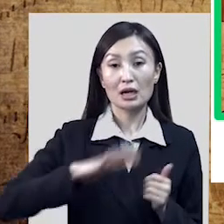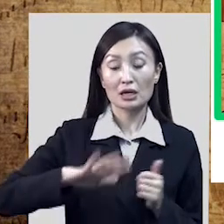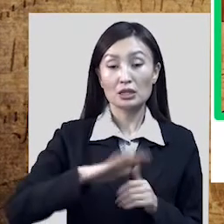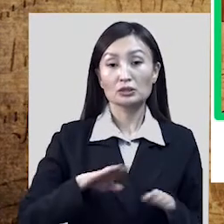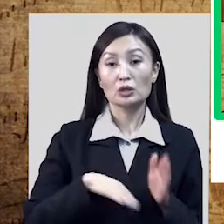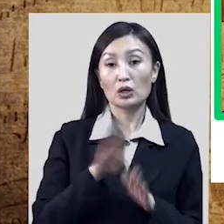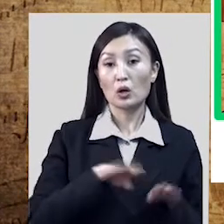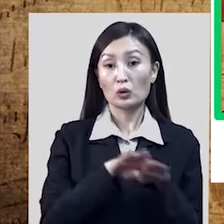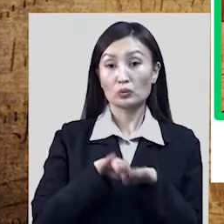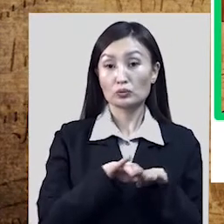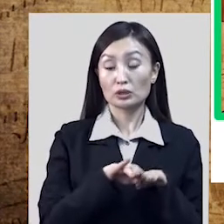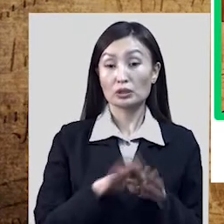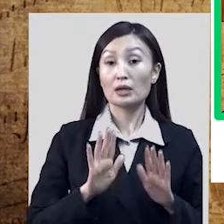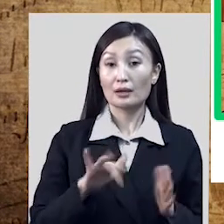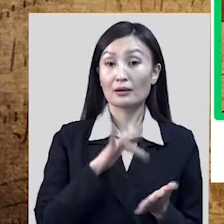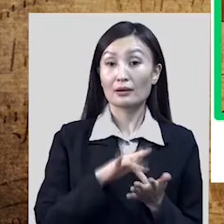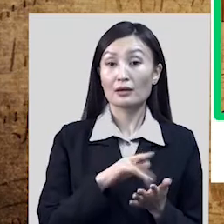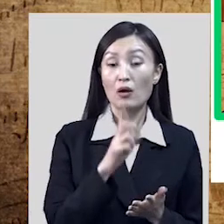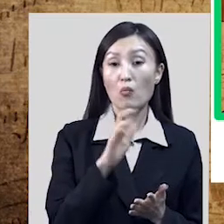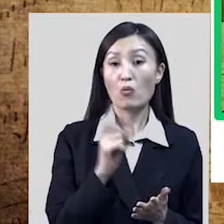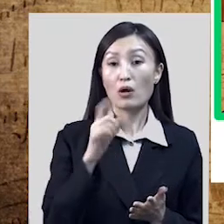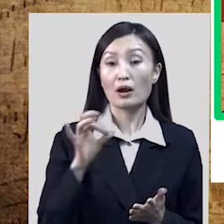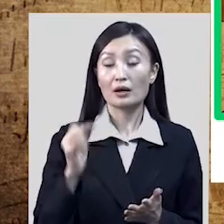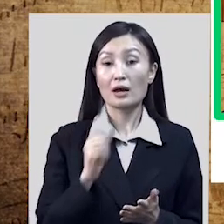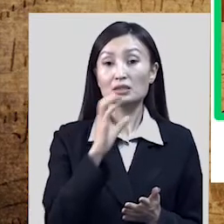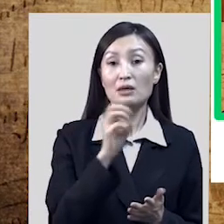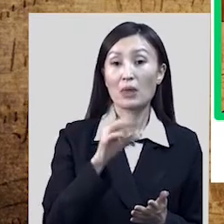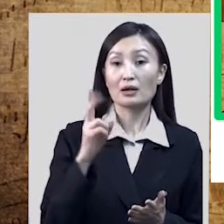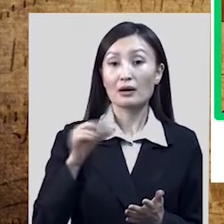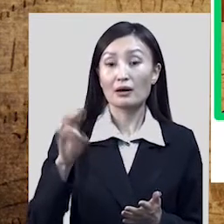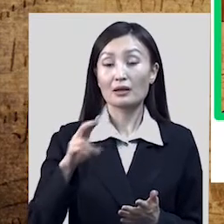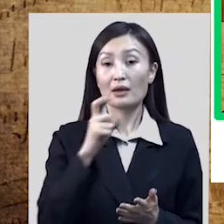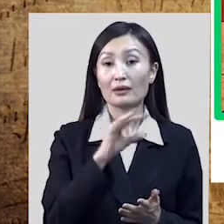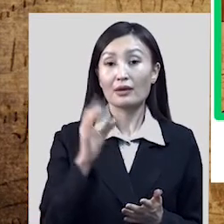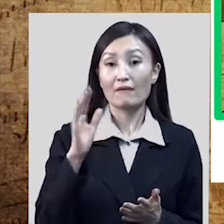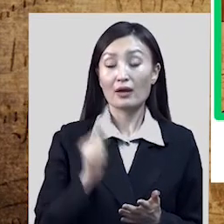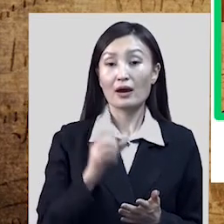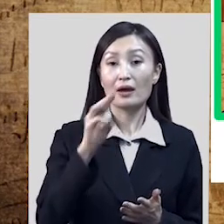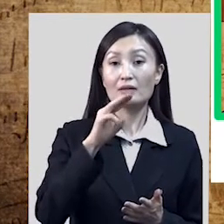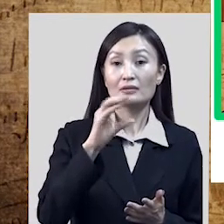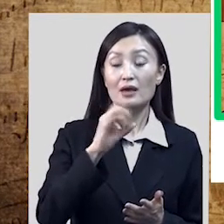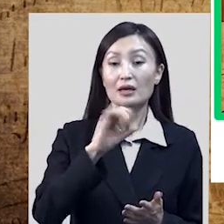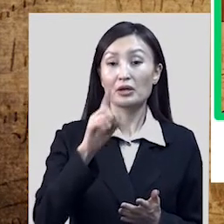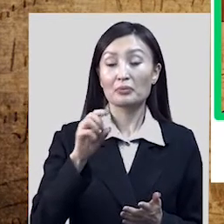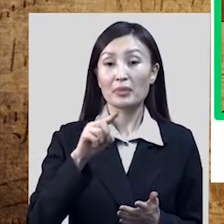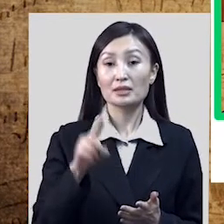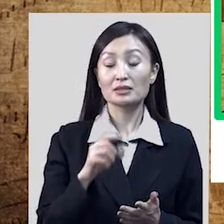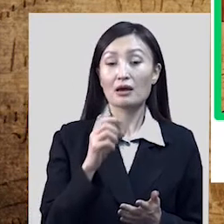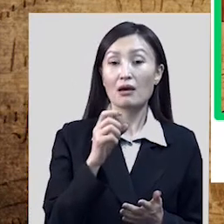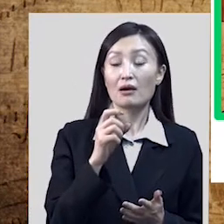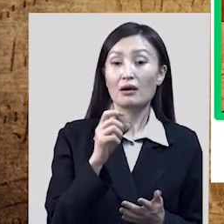стабилизировалась такие города как бухара самарканд хива термез фергана ходжент